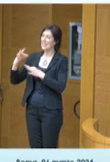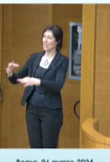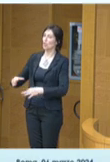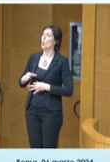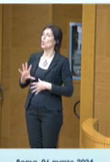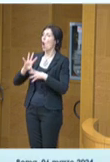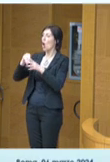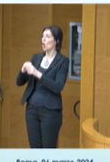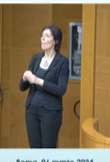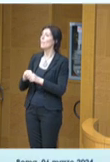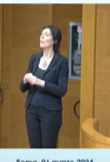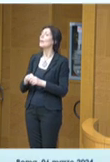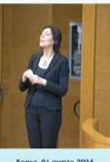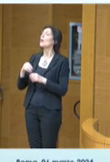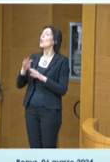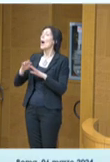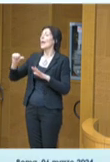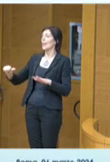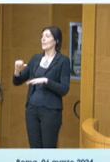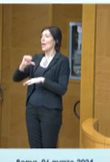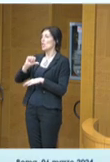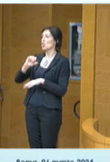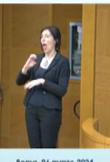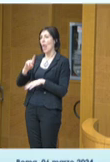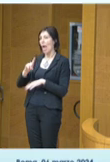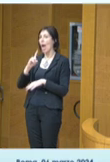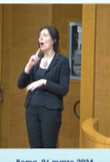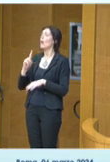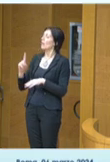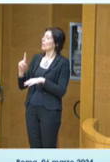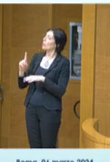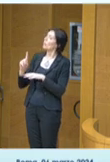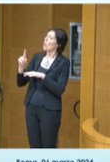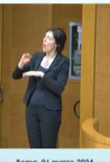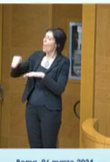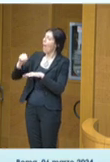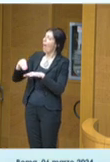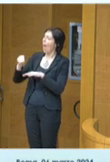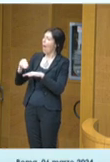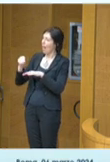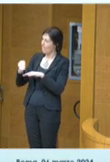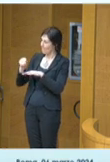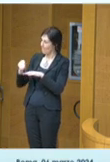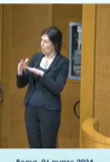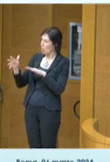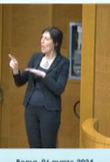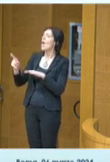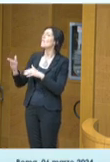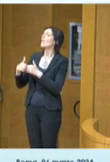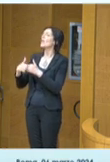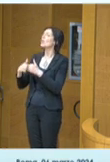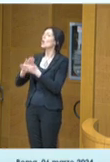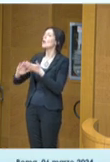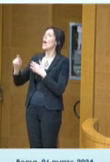l'Istituto Comprensivo 46 Scialoia Cortese, si trova nell'area orientale di Napoli, nei quartieri di San Giovanni a Teduccio